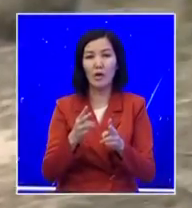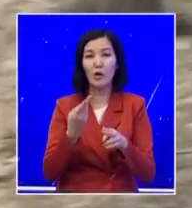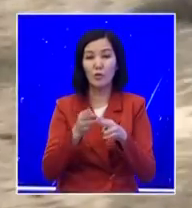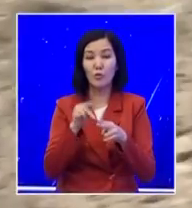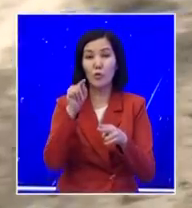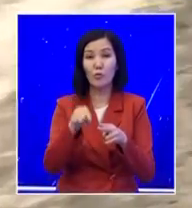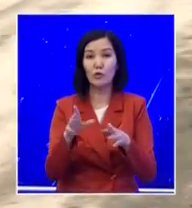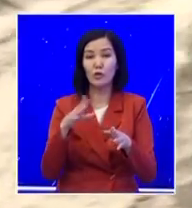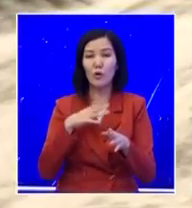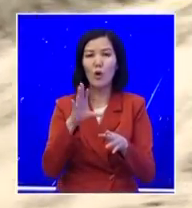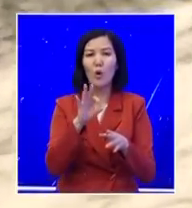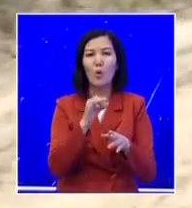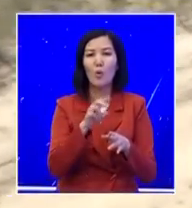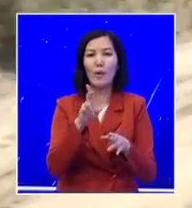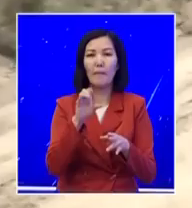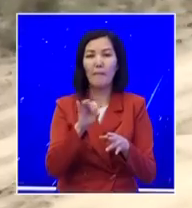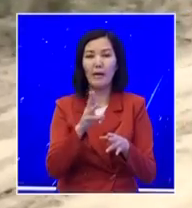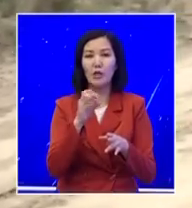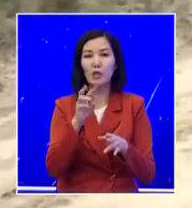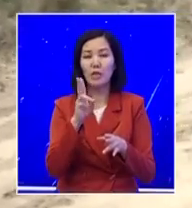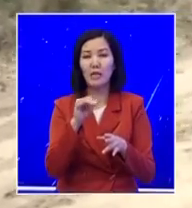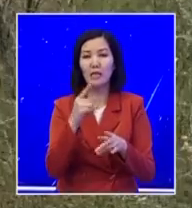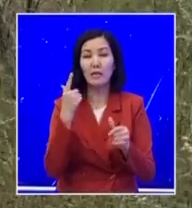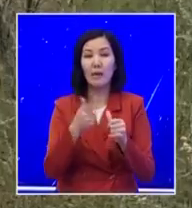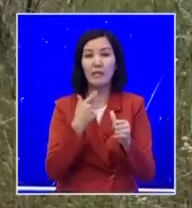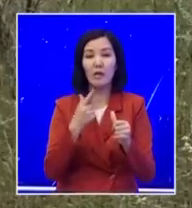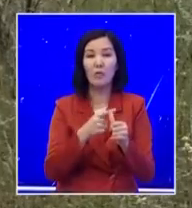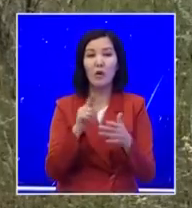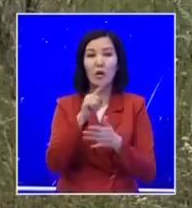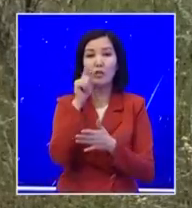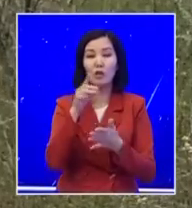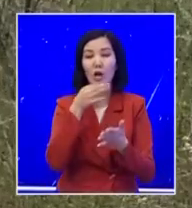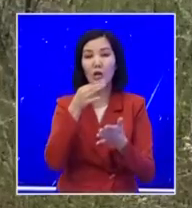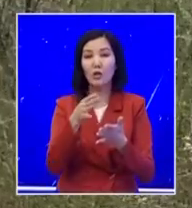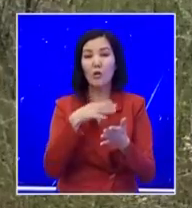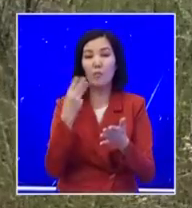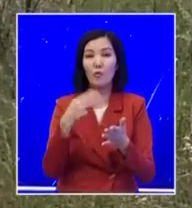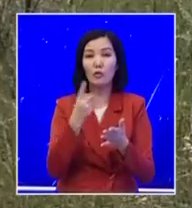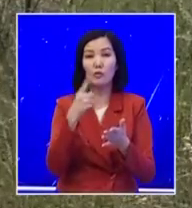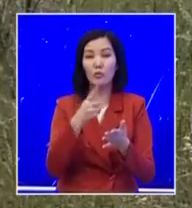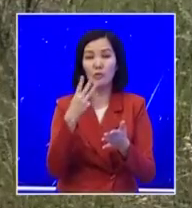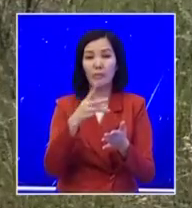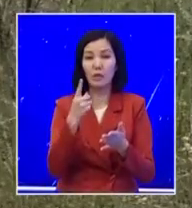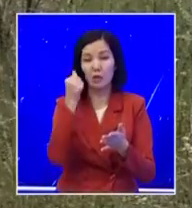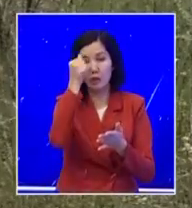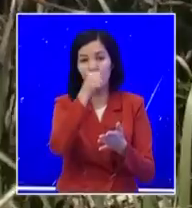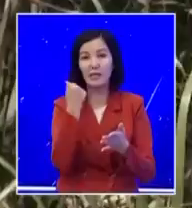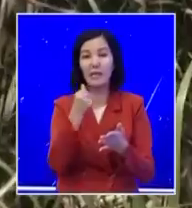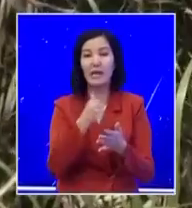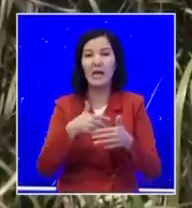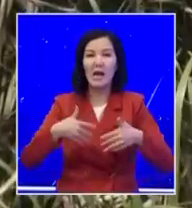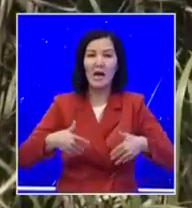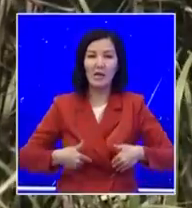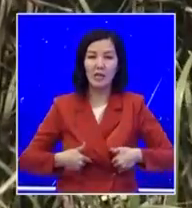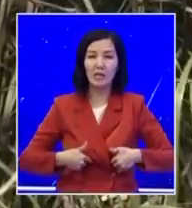алған. Неге Ойбай Шенгел деп аталды дегенге жауап міне. Себебі 30-31 жылдары осы ұрымтал соқпақты